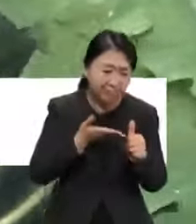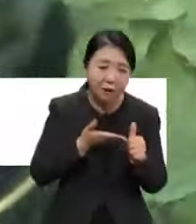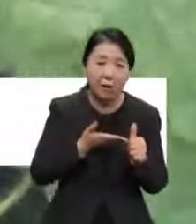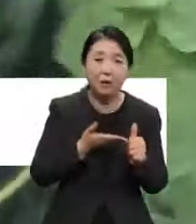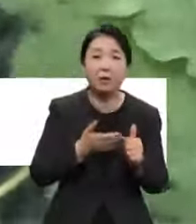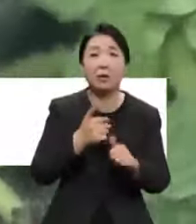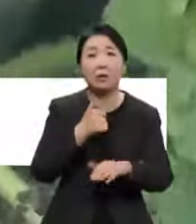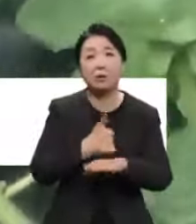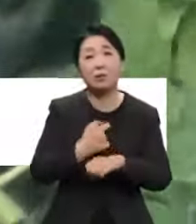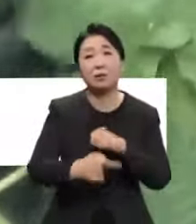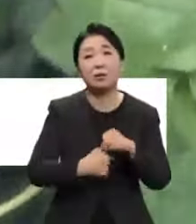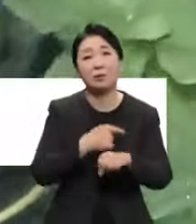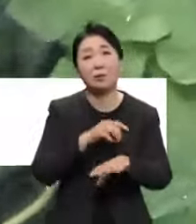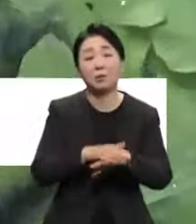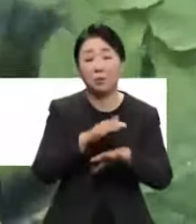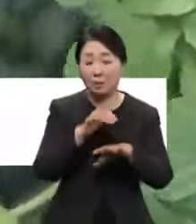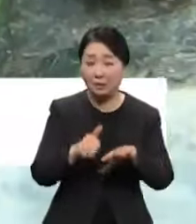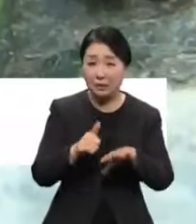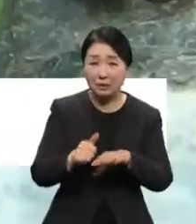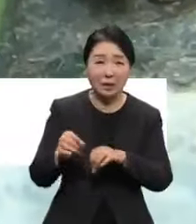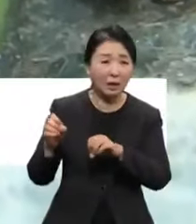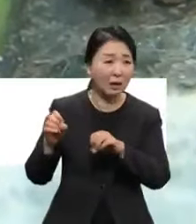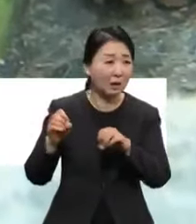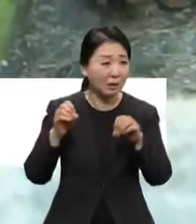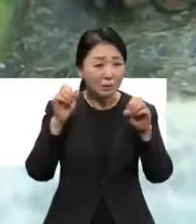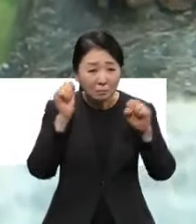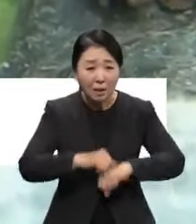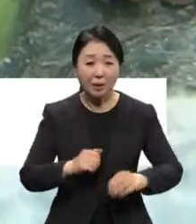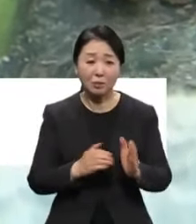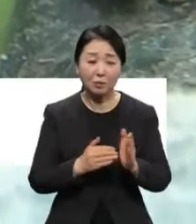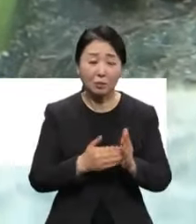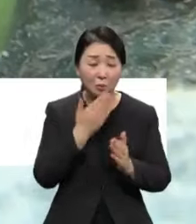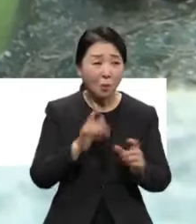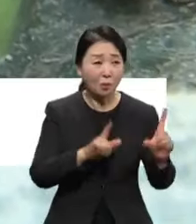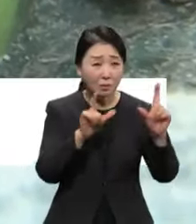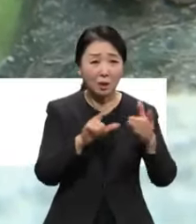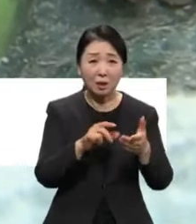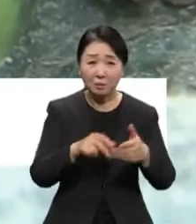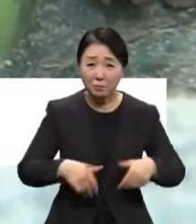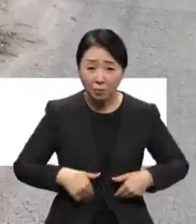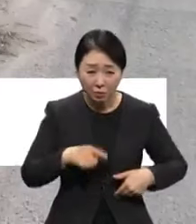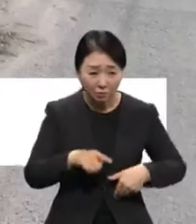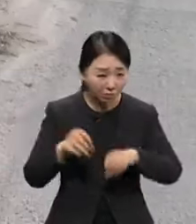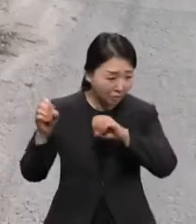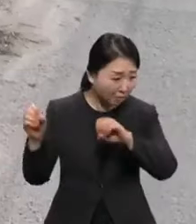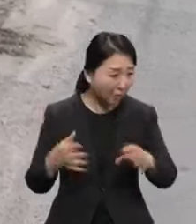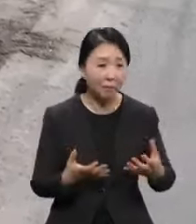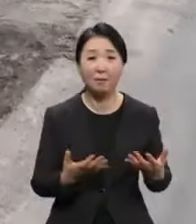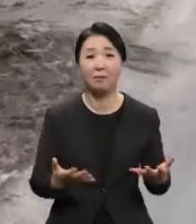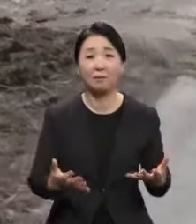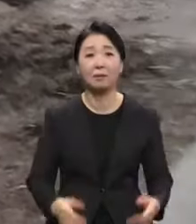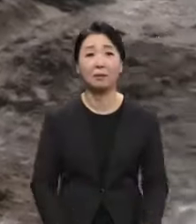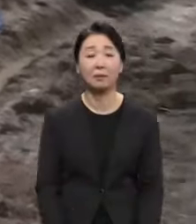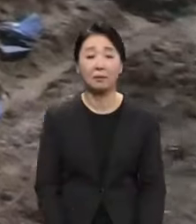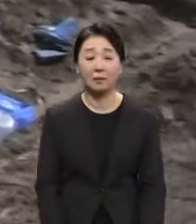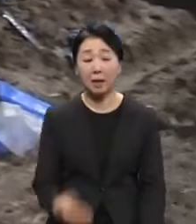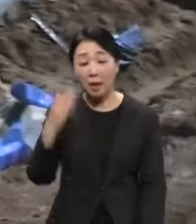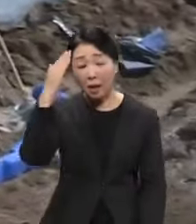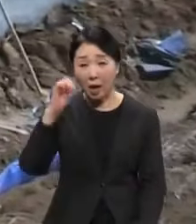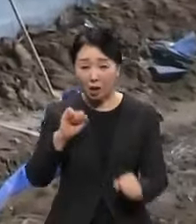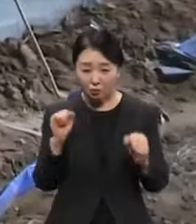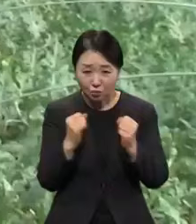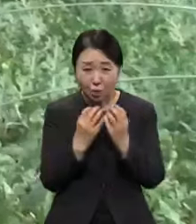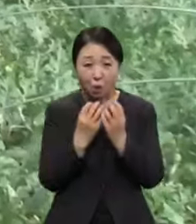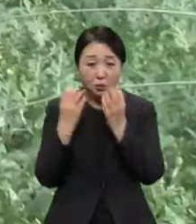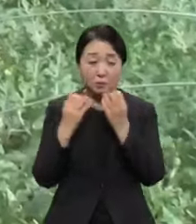망하는 거거든요 그럼 우리는 생업여 다 달리가 있는데 이거는 폐기처분 밖에 안 되니까 국내 겨울 수박 70에서